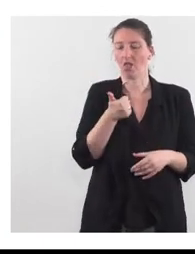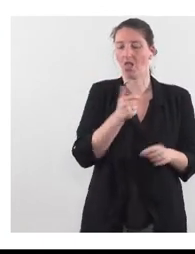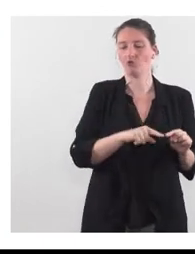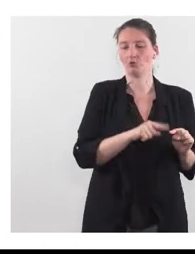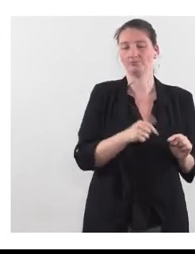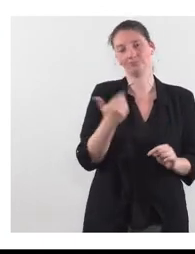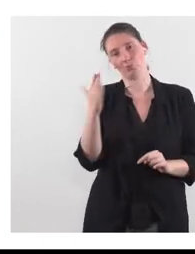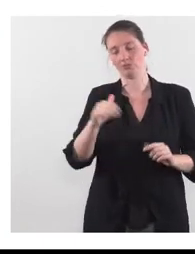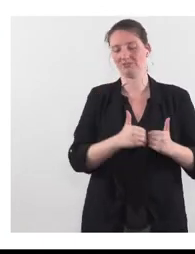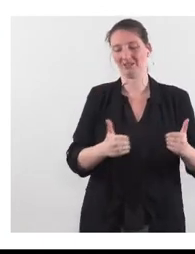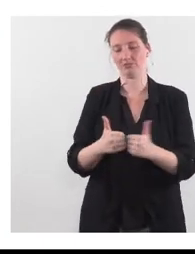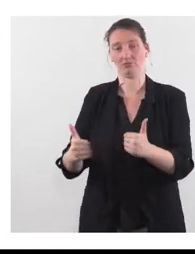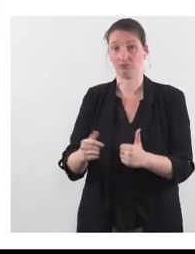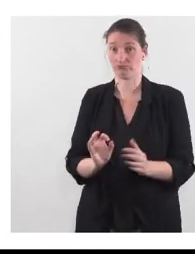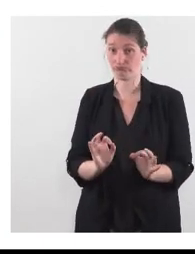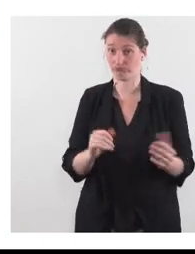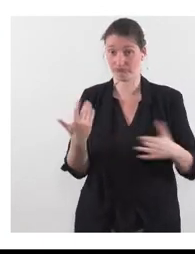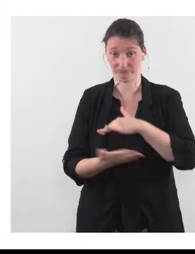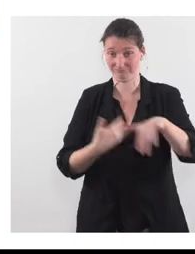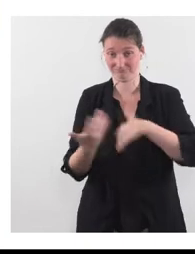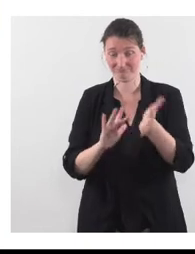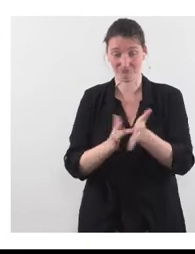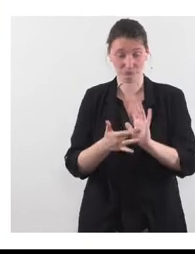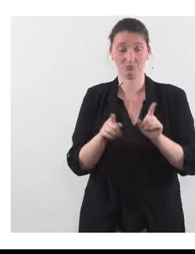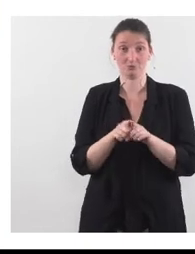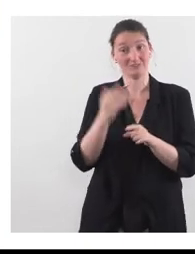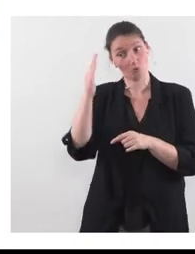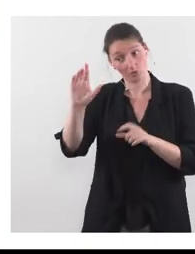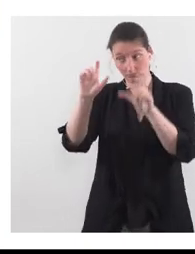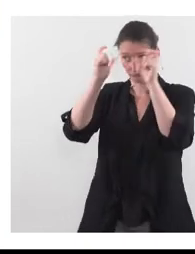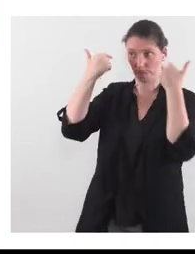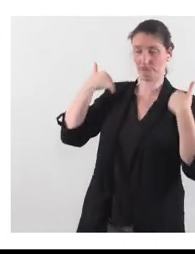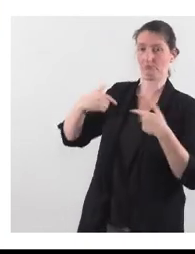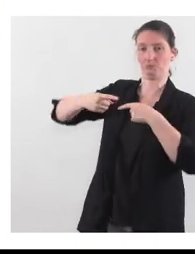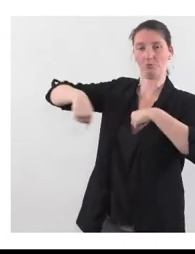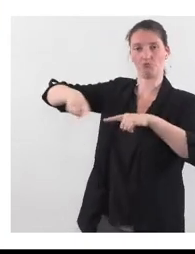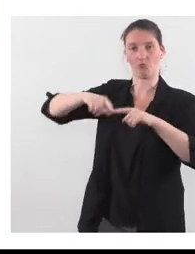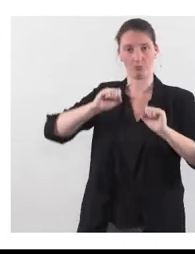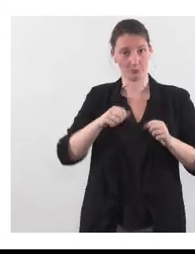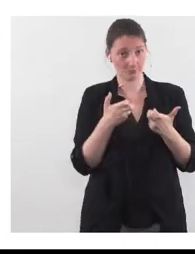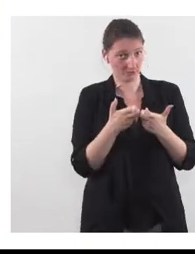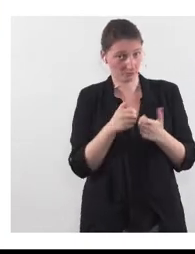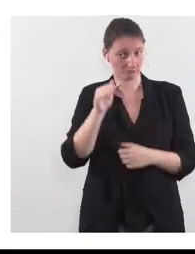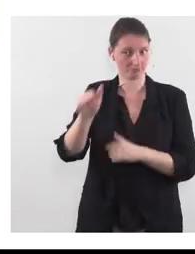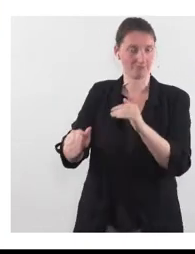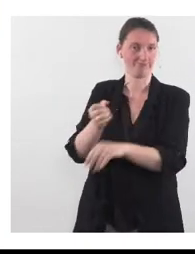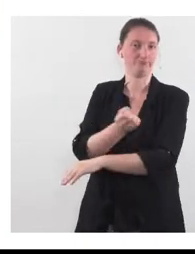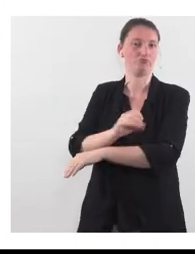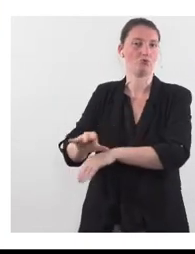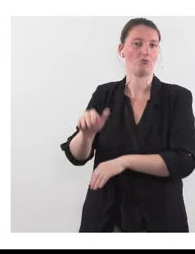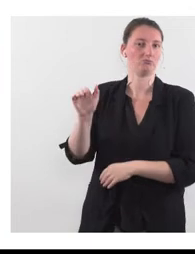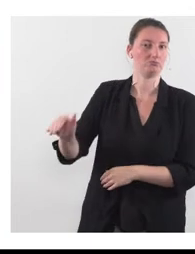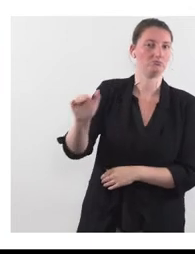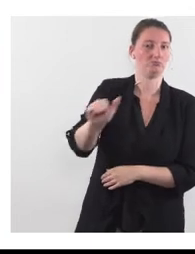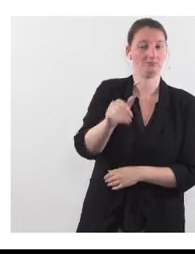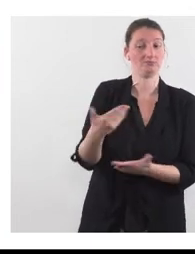que d'autres pouvoirs que nous avons en tant qu'organisation, y compris les stratégies, les médias, le service des médias, tous ces atouts peuvent vraiment